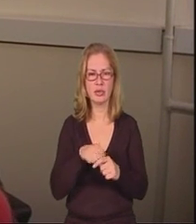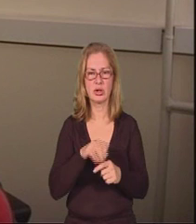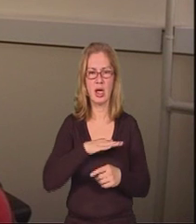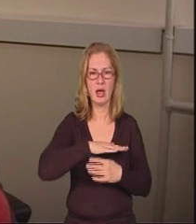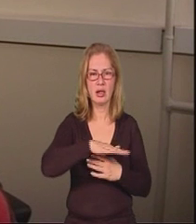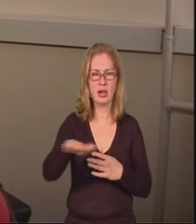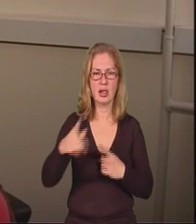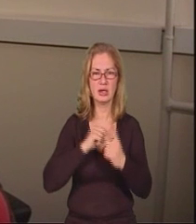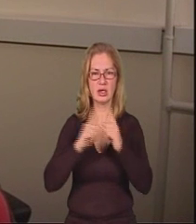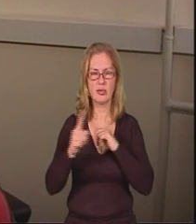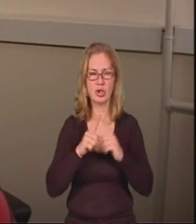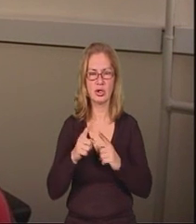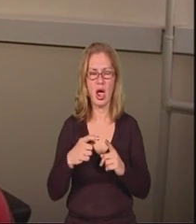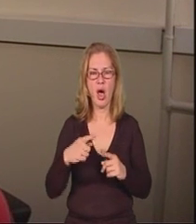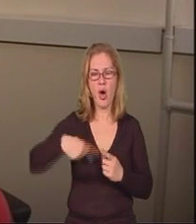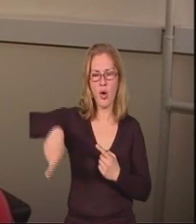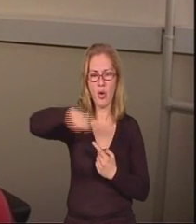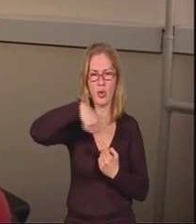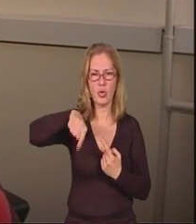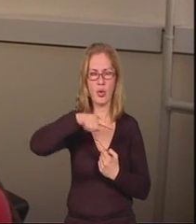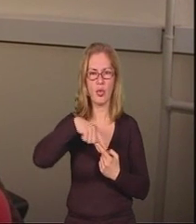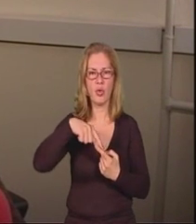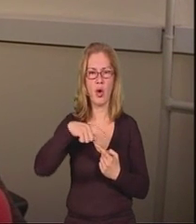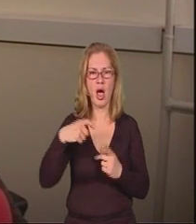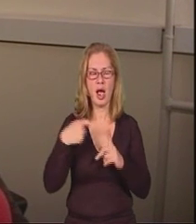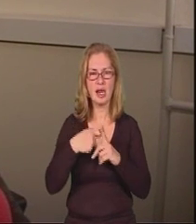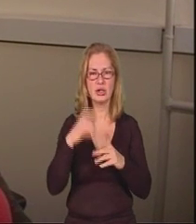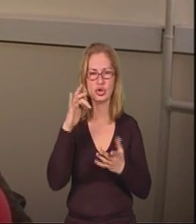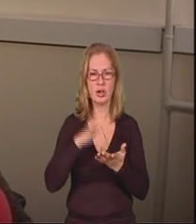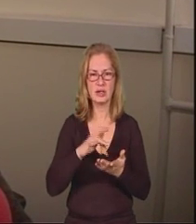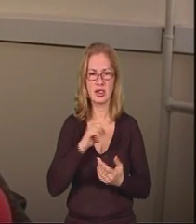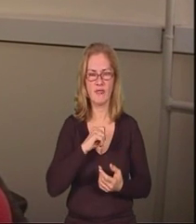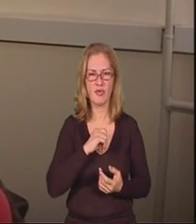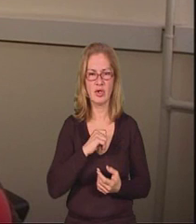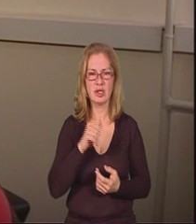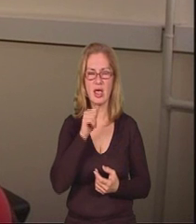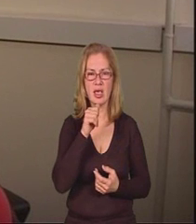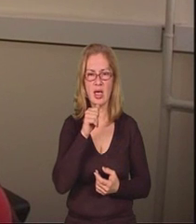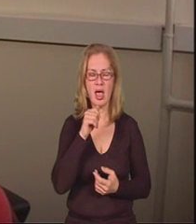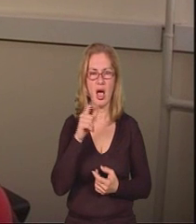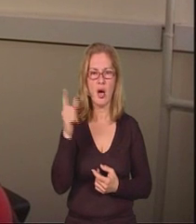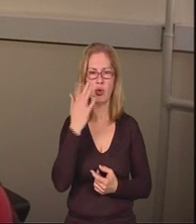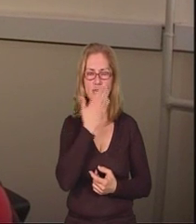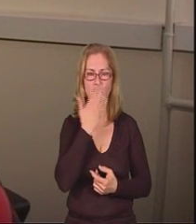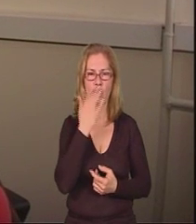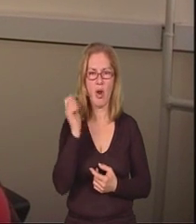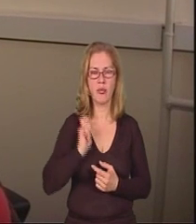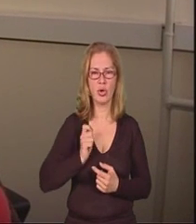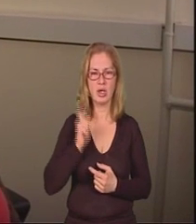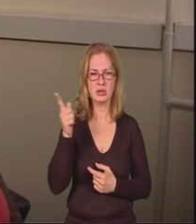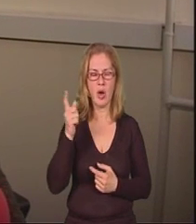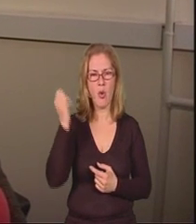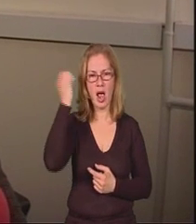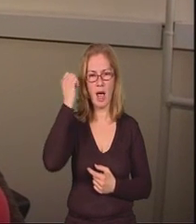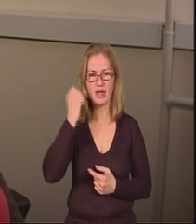sanaciji saobraćajnih površina u krugu Kliničkog centra Vojvodine i u krugu škole, policije u Sremskoj Kamenici. I ono što je